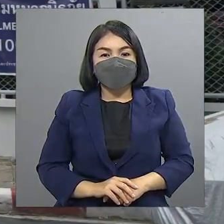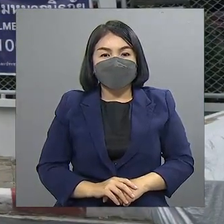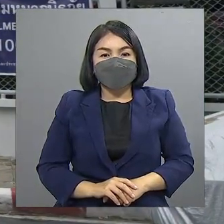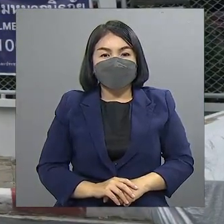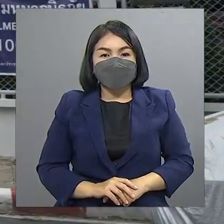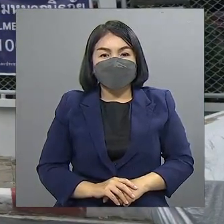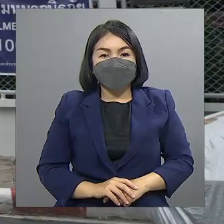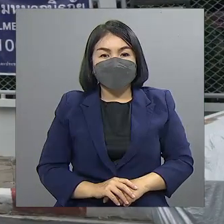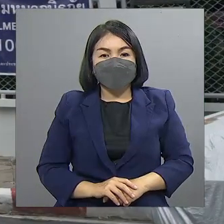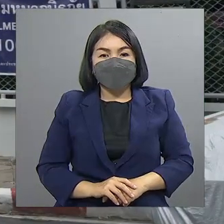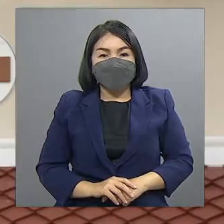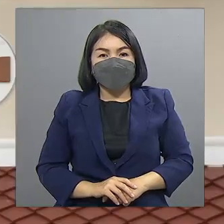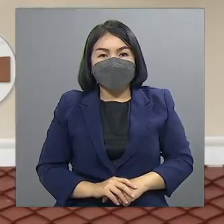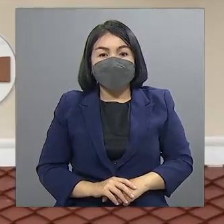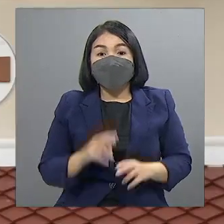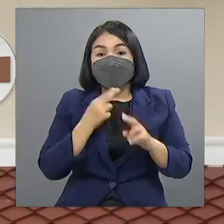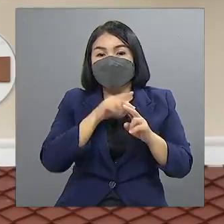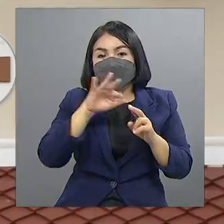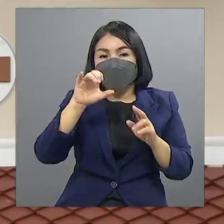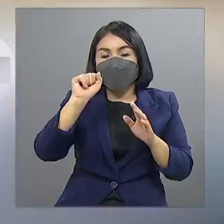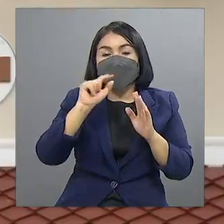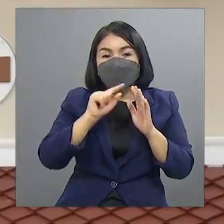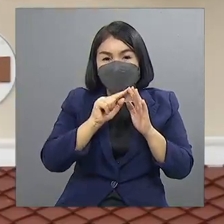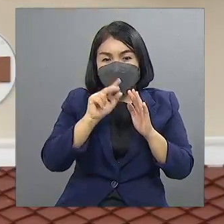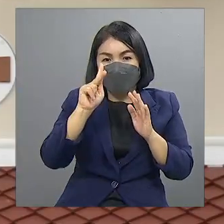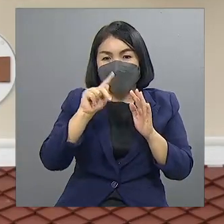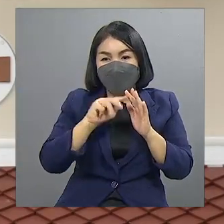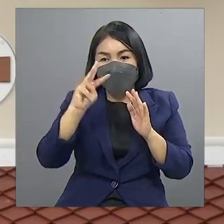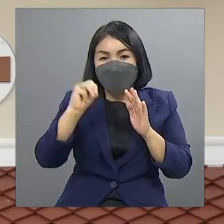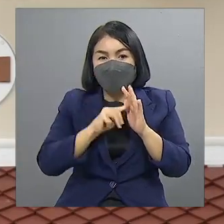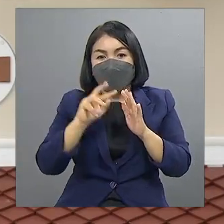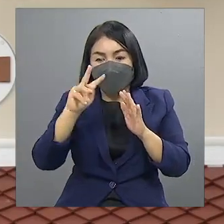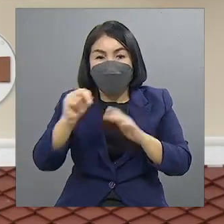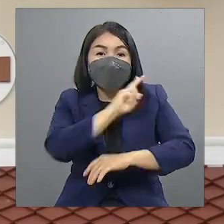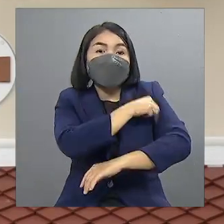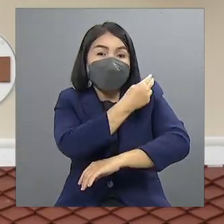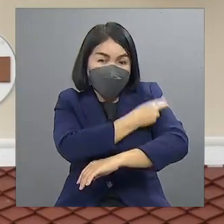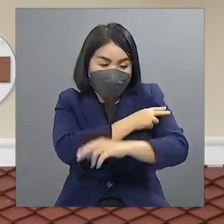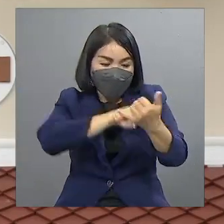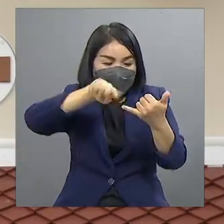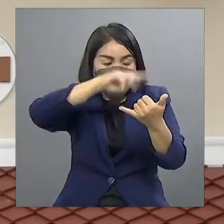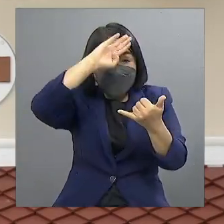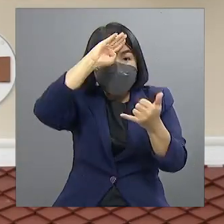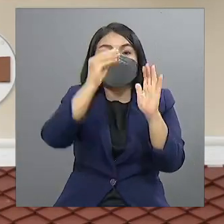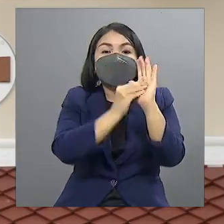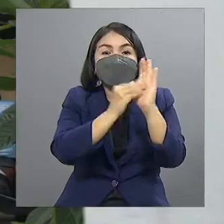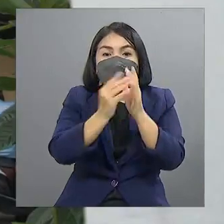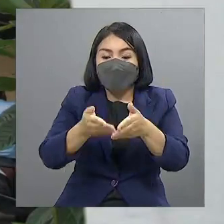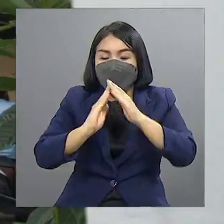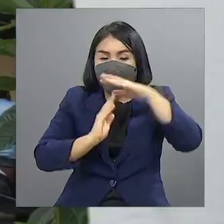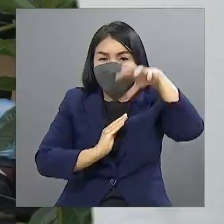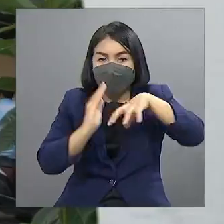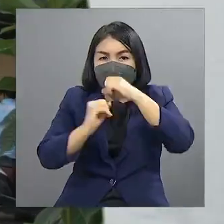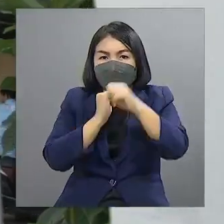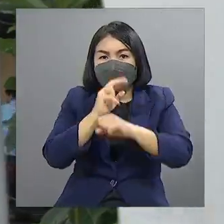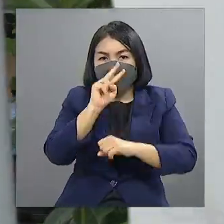สุขุมานอนามัยสถานีอนามัยแห่งแรกในกรุงเทพมหานครสร้างขึ้นเมื่อพุทธศักราช2471